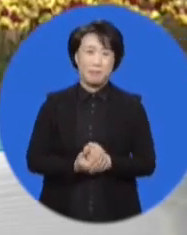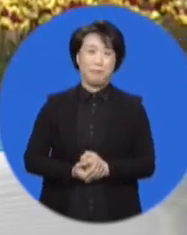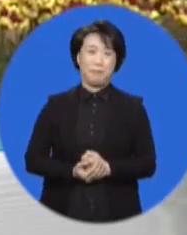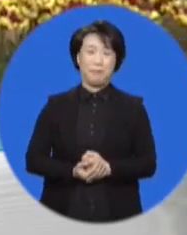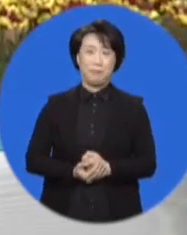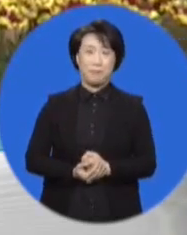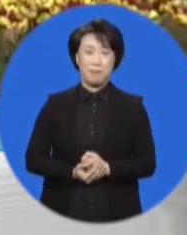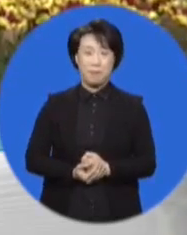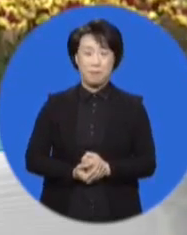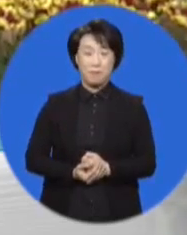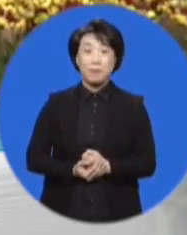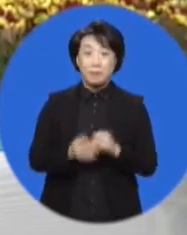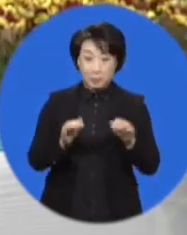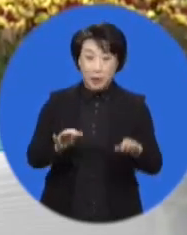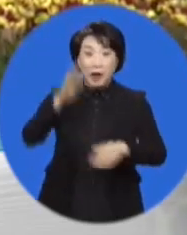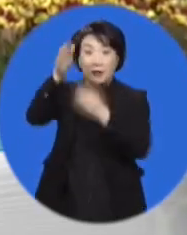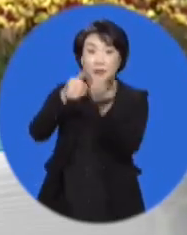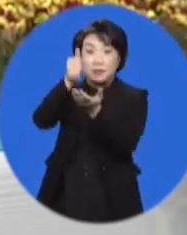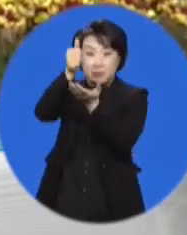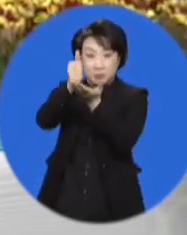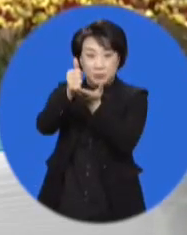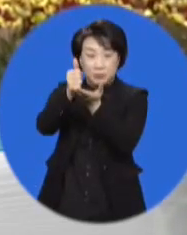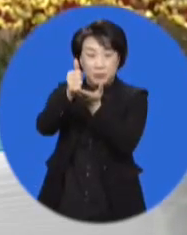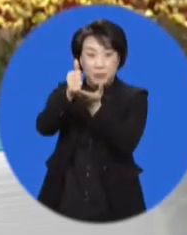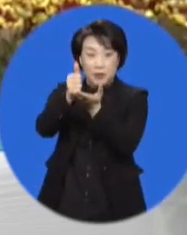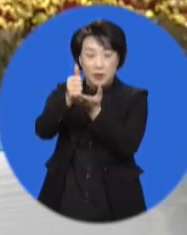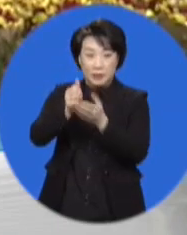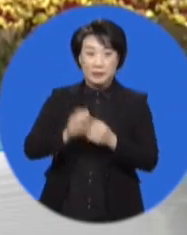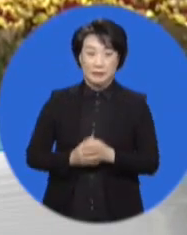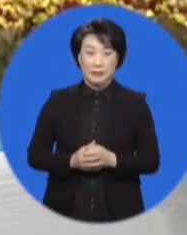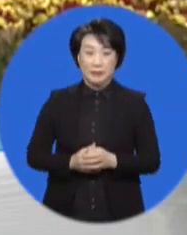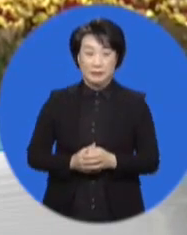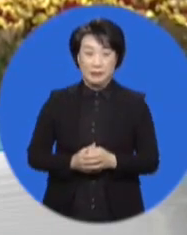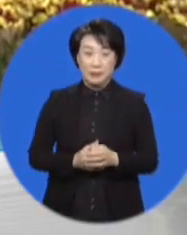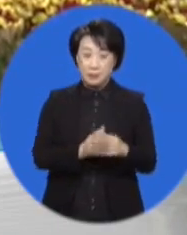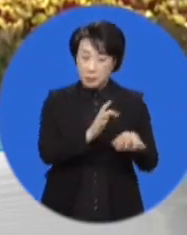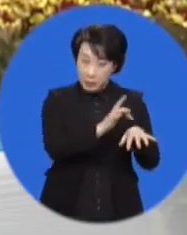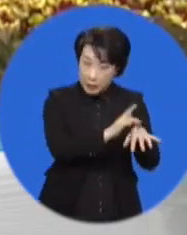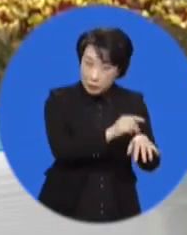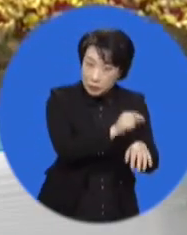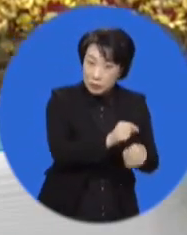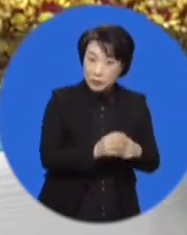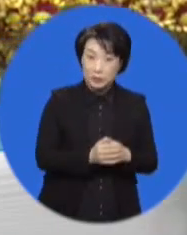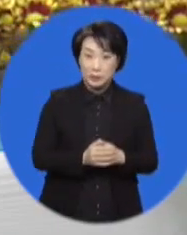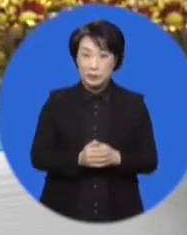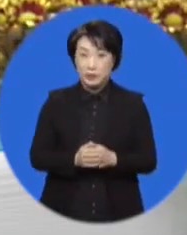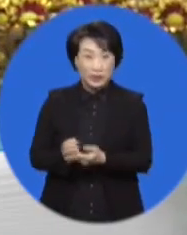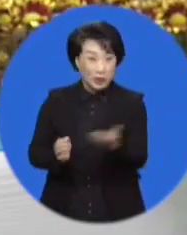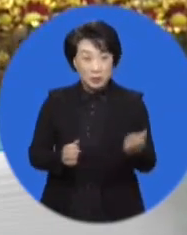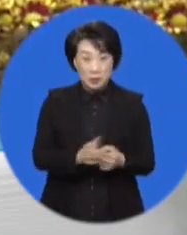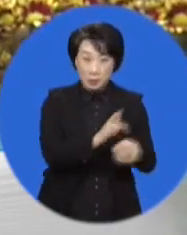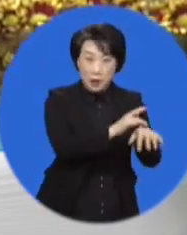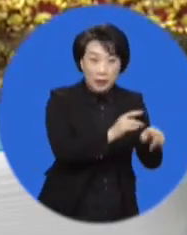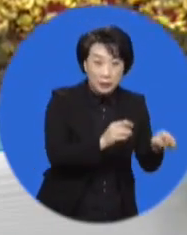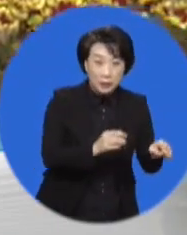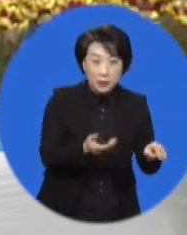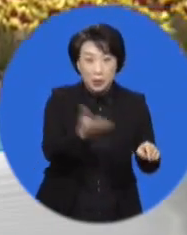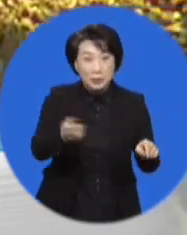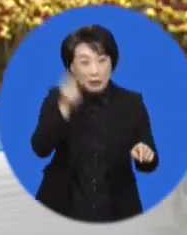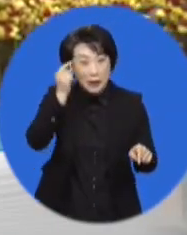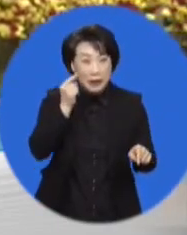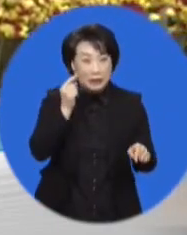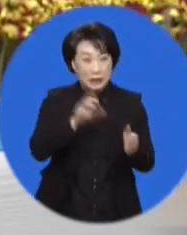오는가. 이게 하나님이 이 여러분 마귀, 우리가 말할 때 그냥